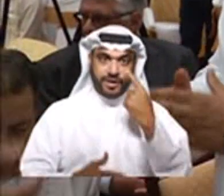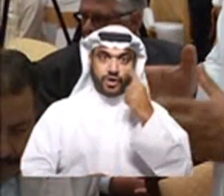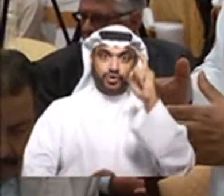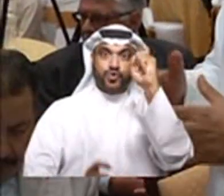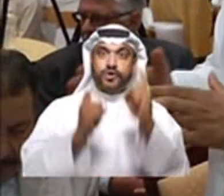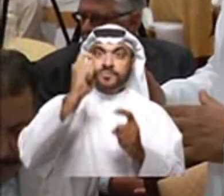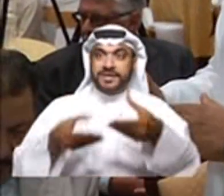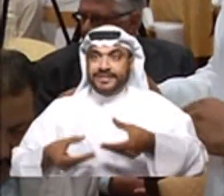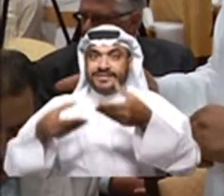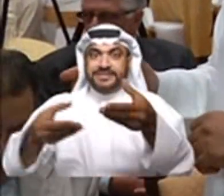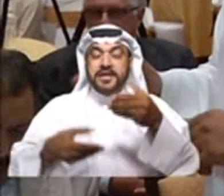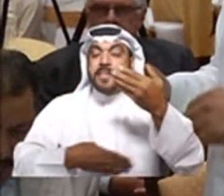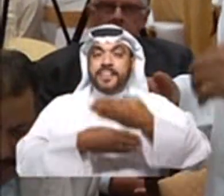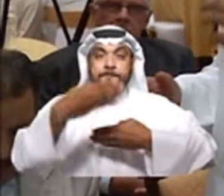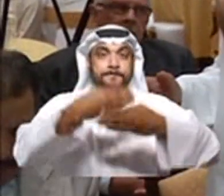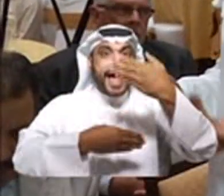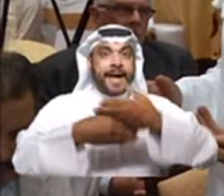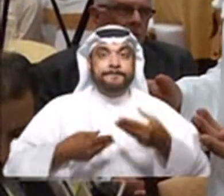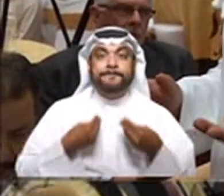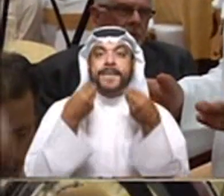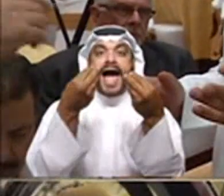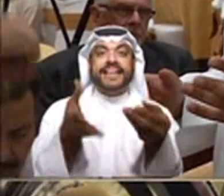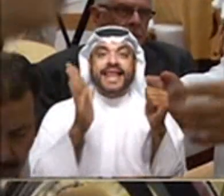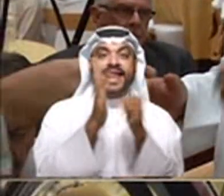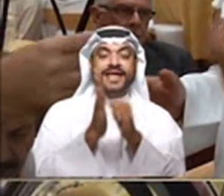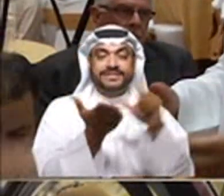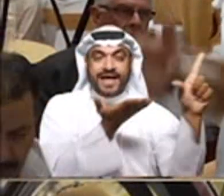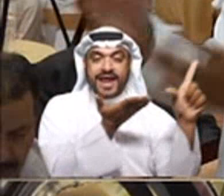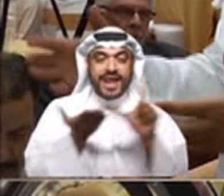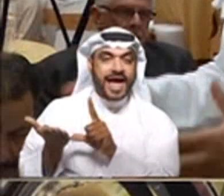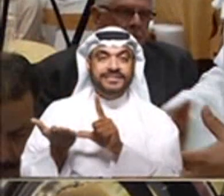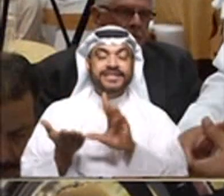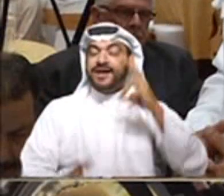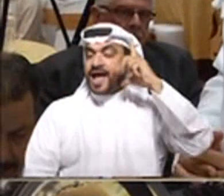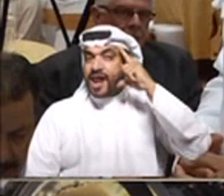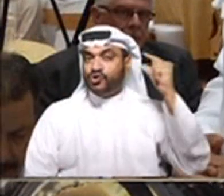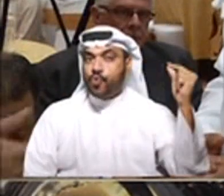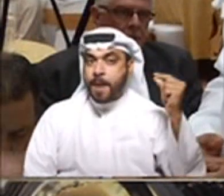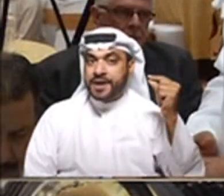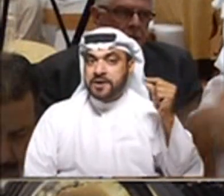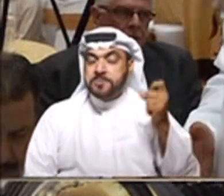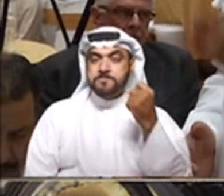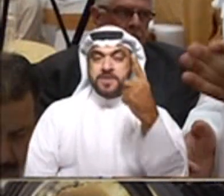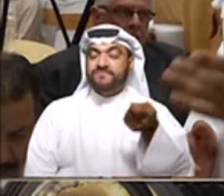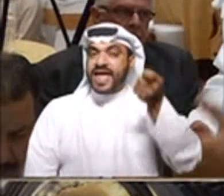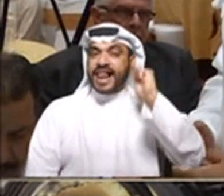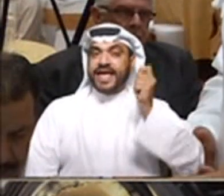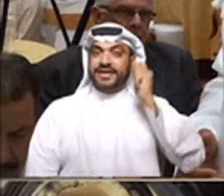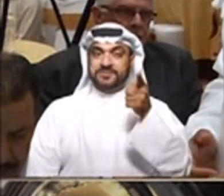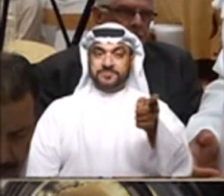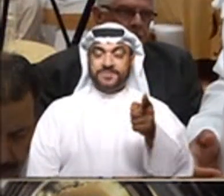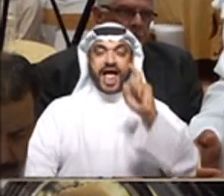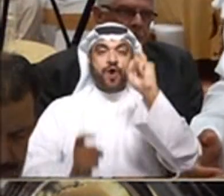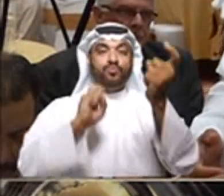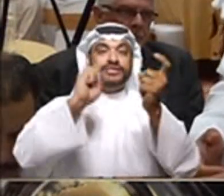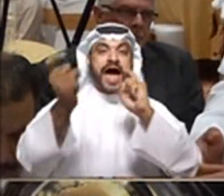تصميم وحدات مستدامة لمساكن اللاجئين في معسكرات تحديدا في داداب كينيا. نوع من المسابقات